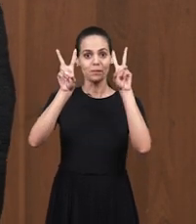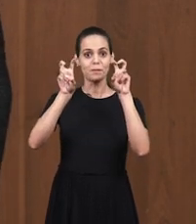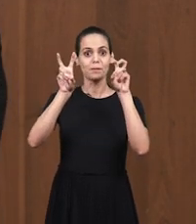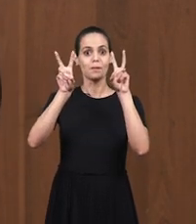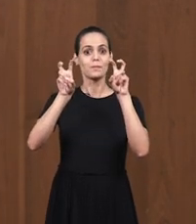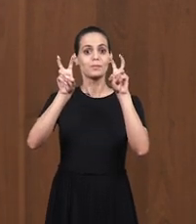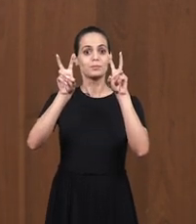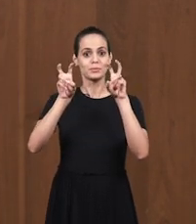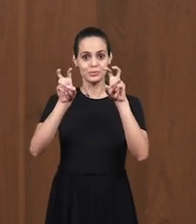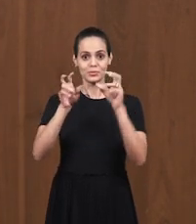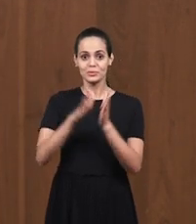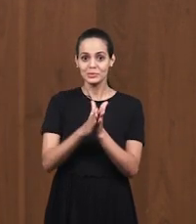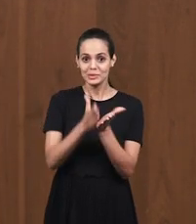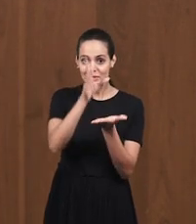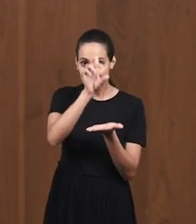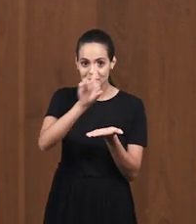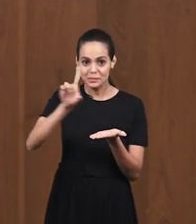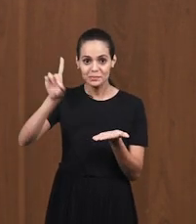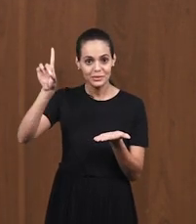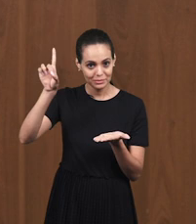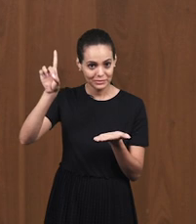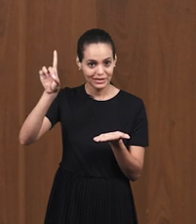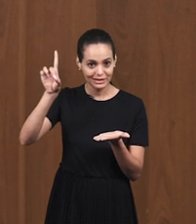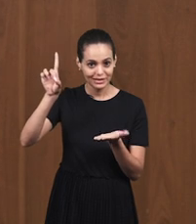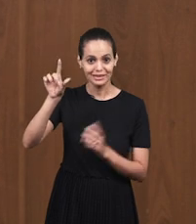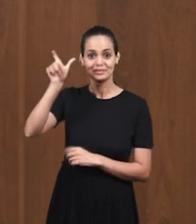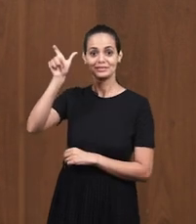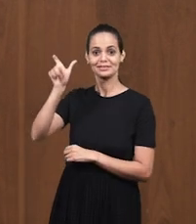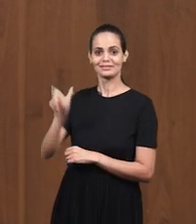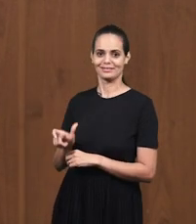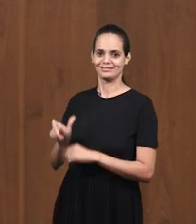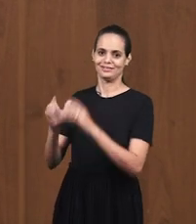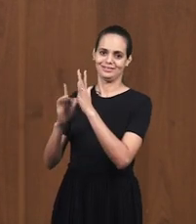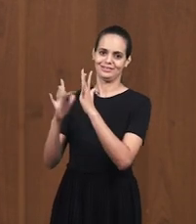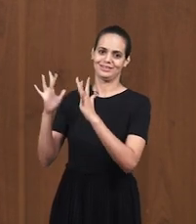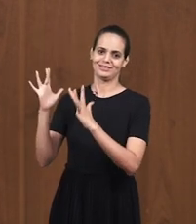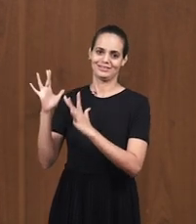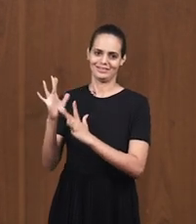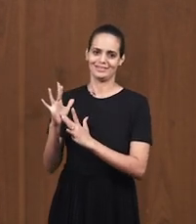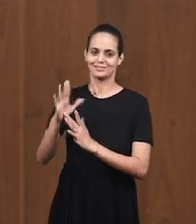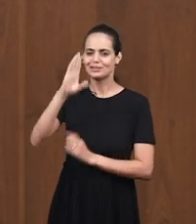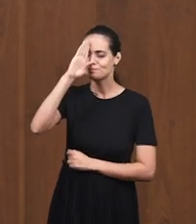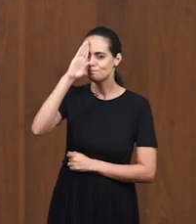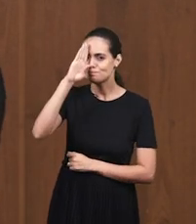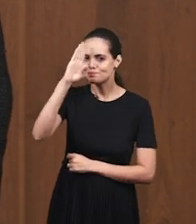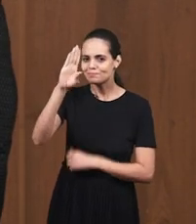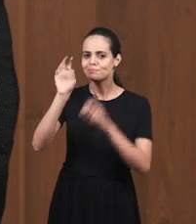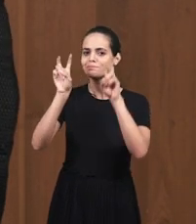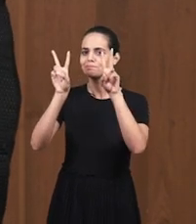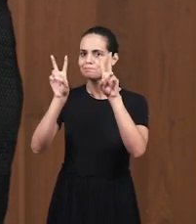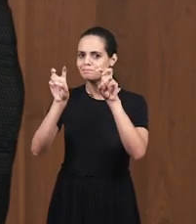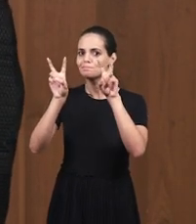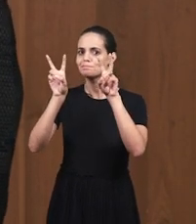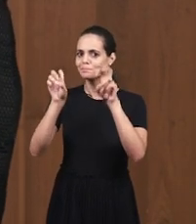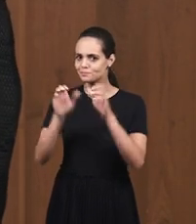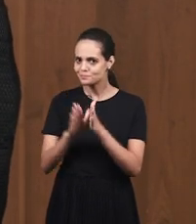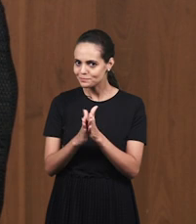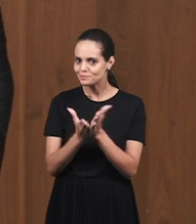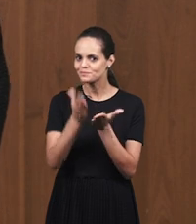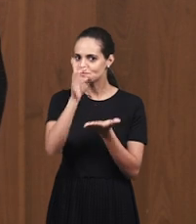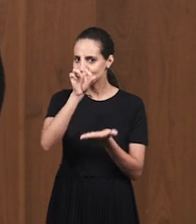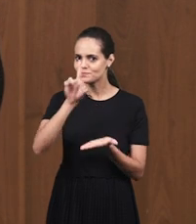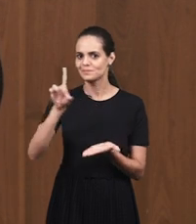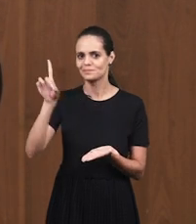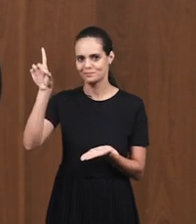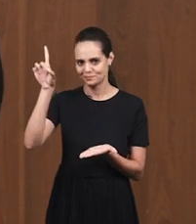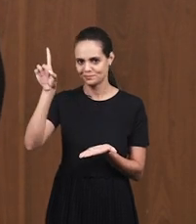всего одна. Посмотрите, кто основная тема. Это Иисус. Иисус – основная